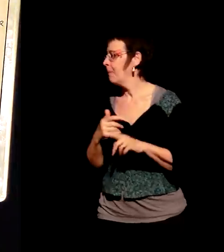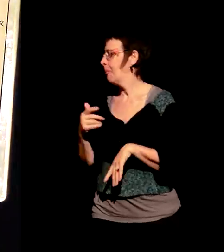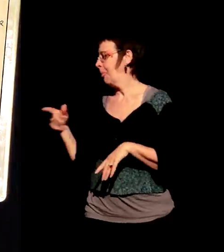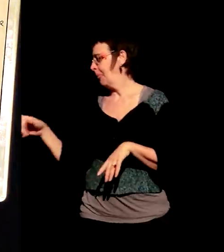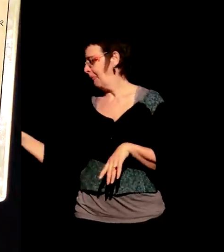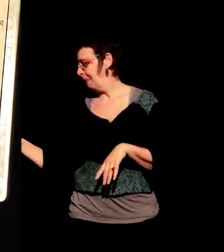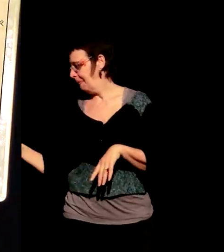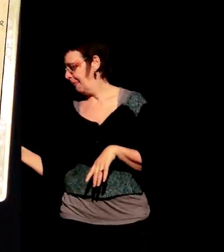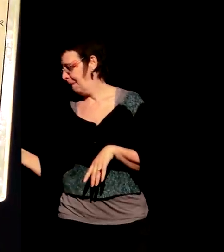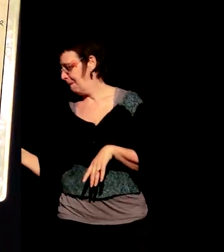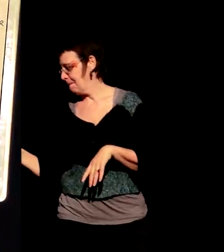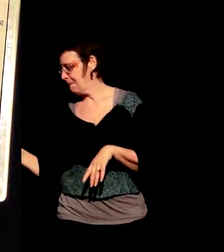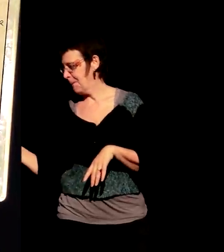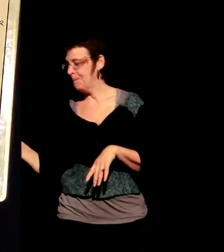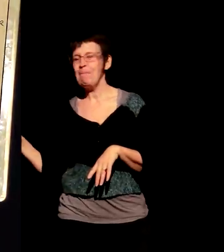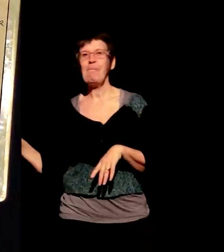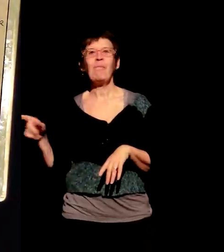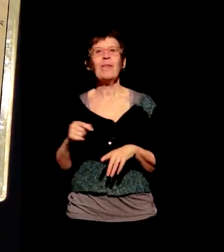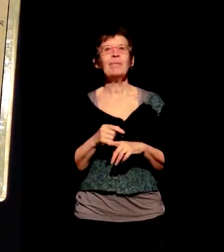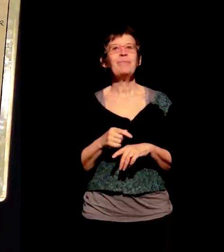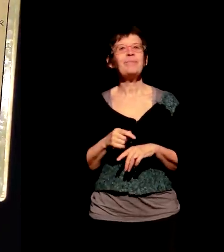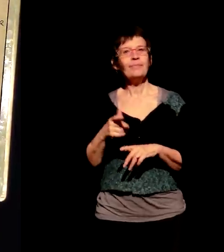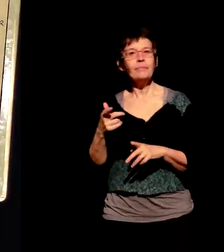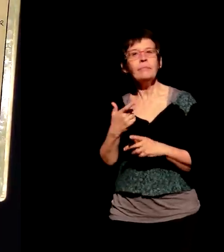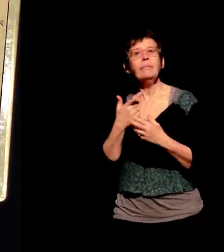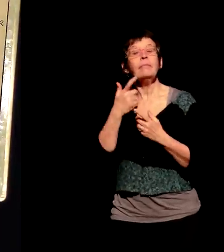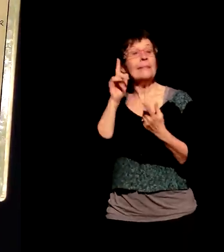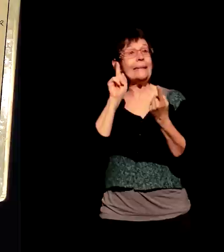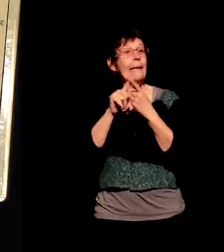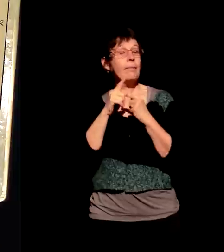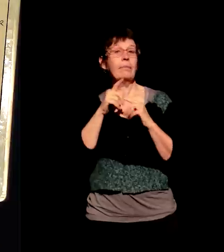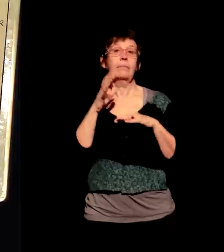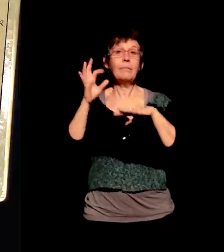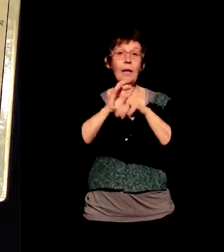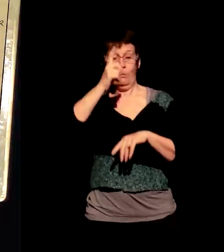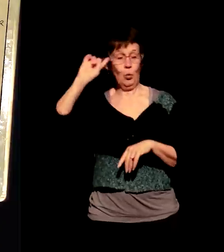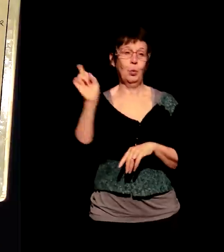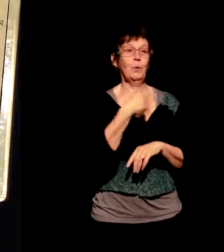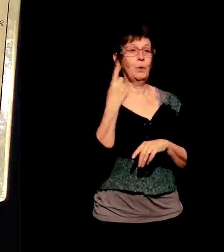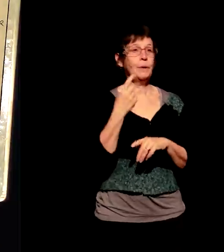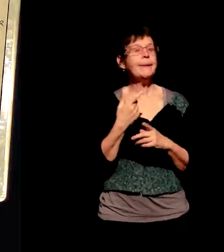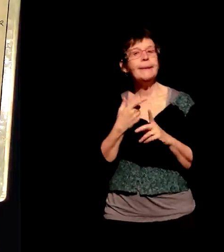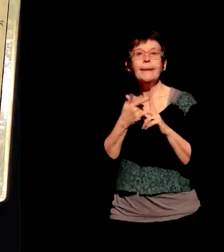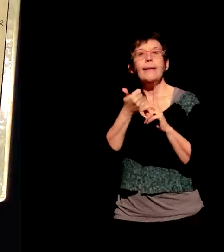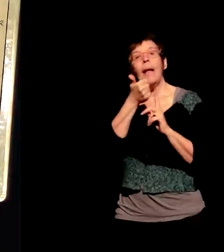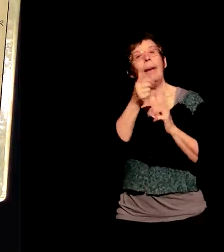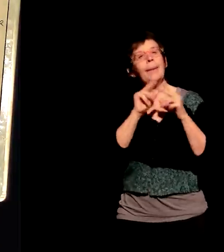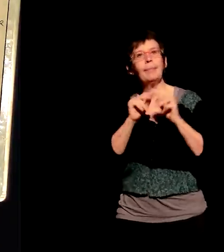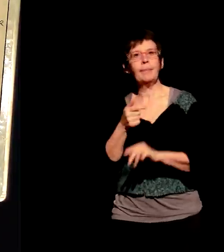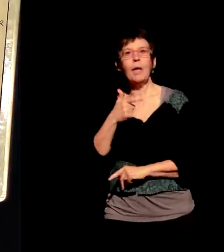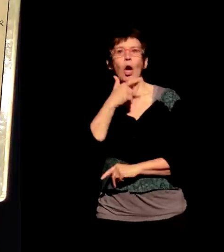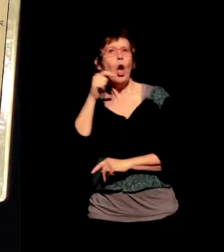Christine Boutin, à propos du mariage pour tous, elle avait dit à propos des homosexuels, non,